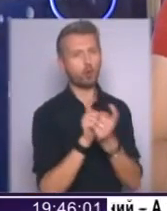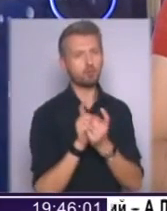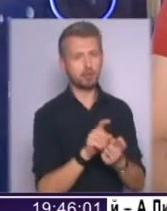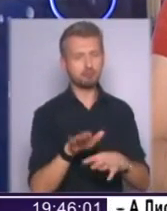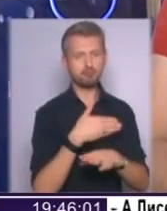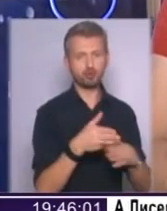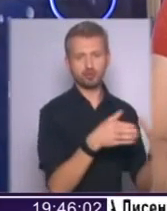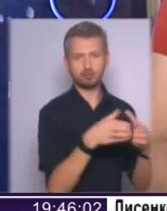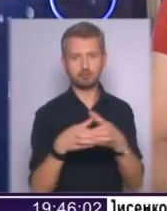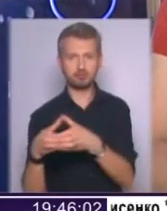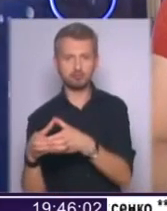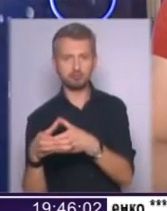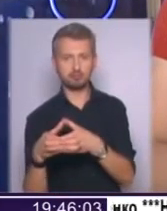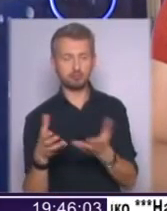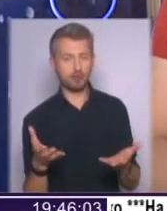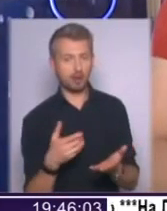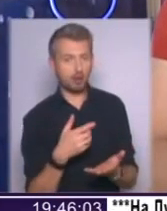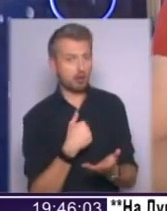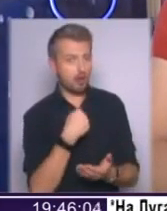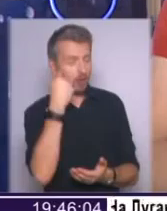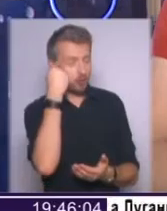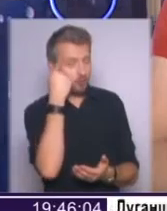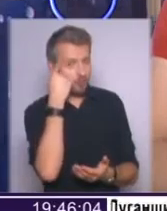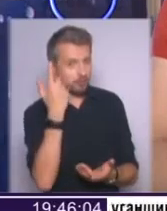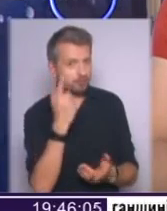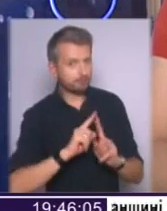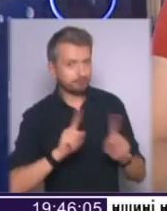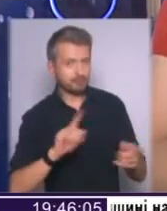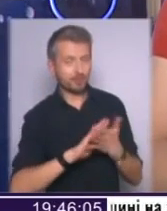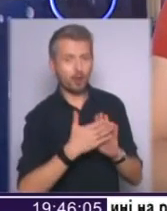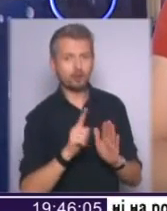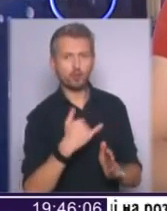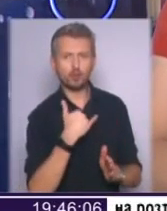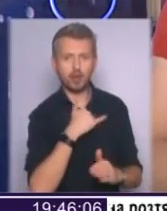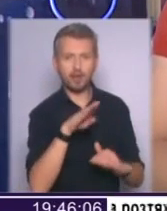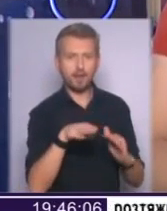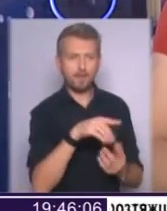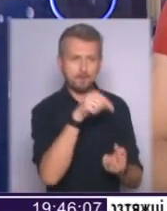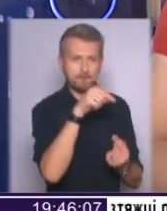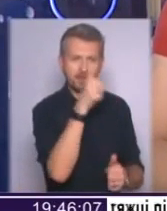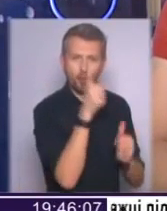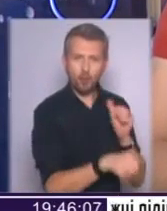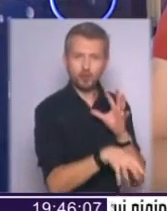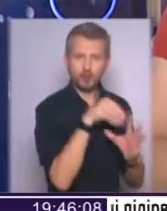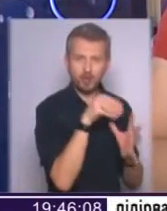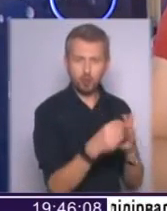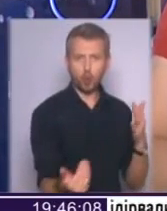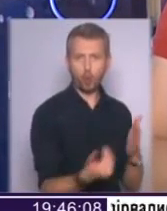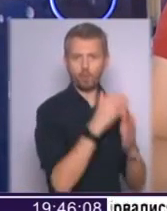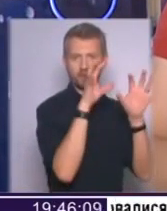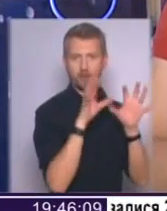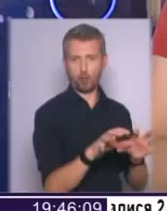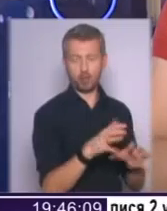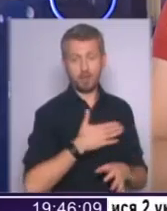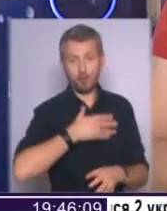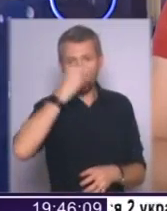політичними силами. І зрештою, я думаю, що парадоксальна ситуація полягає в тому, що у нас під кожні вибори приймається новий закон. І на мою думку, як